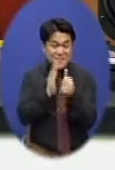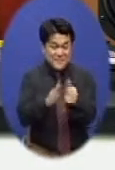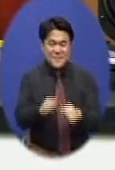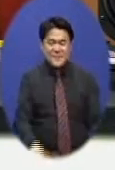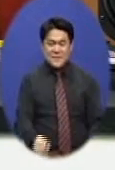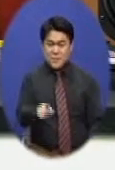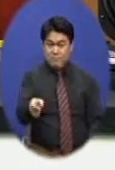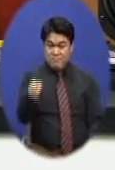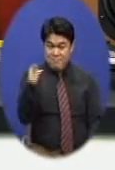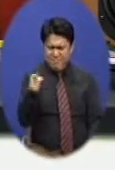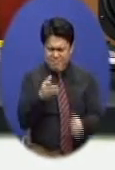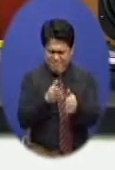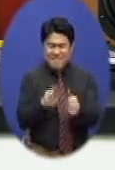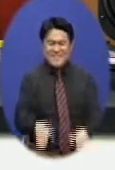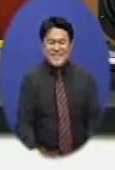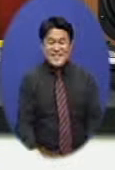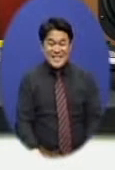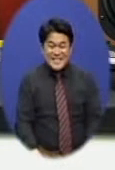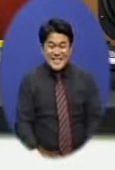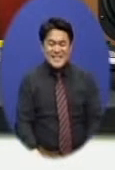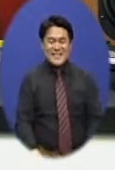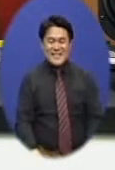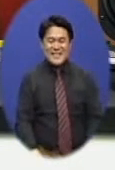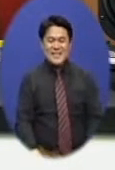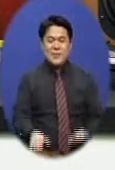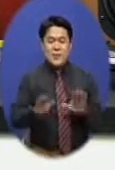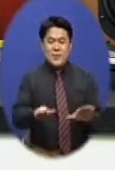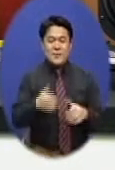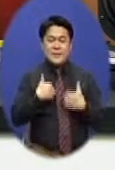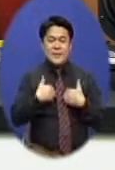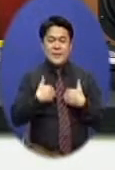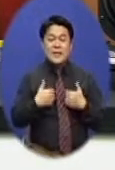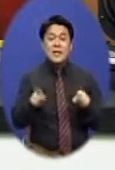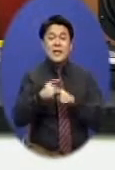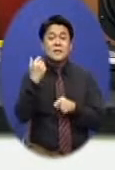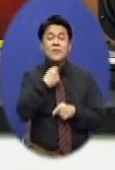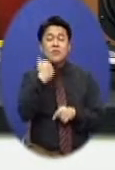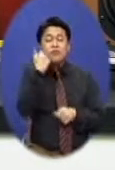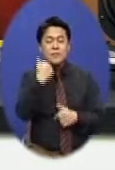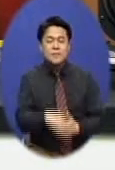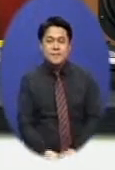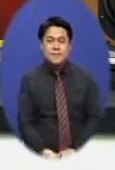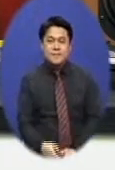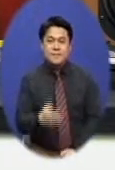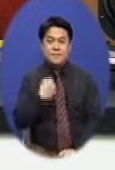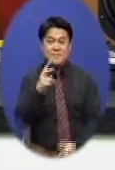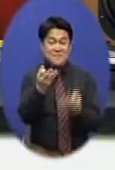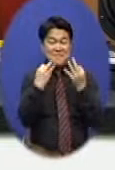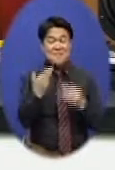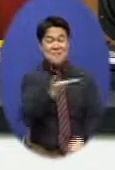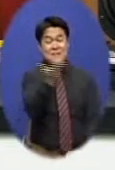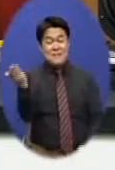네. 거기에서 또 꼭 1등하세요. 네. 오늘의 이 기쁨을 누구와 함께? 네. 우리 시청자